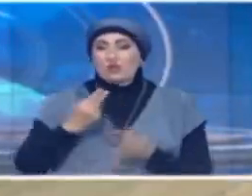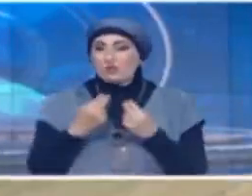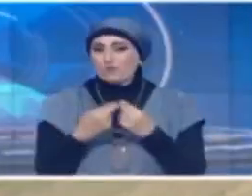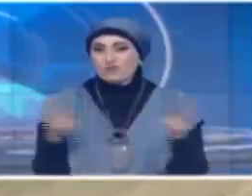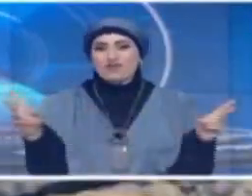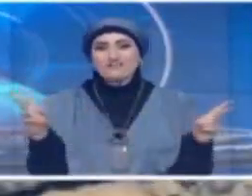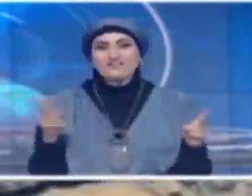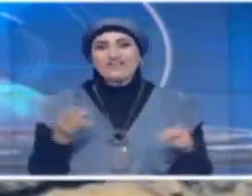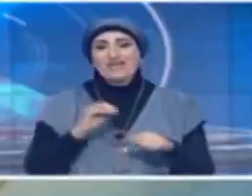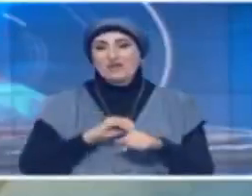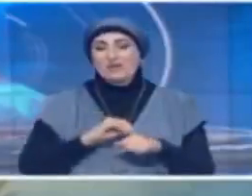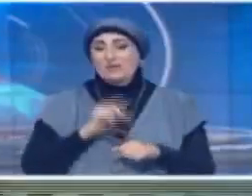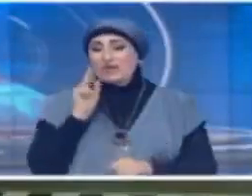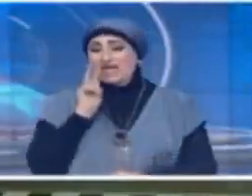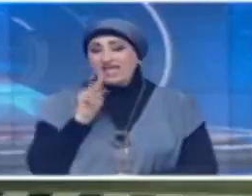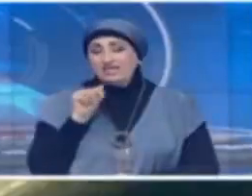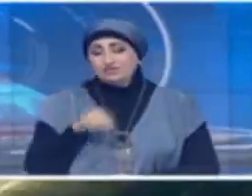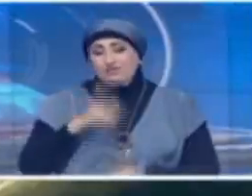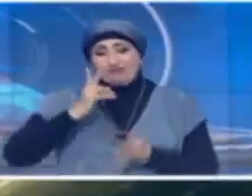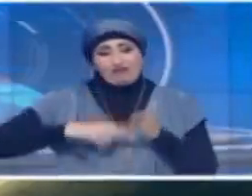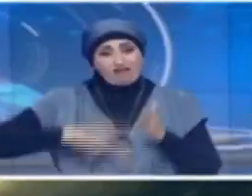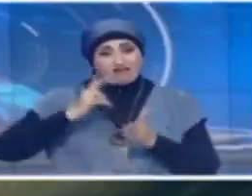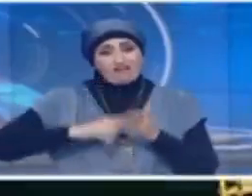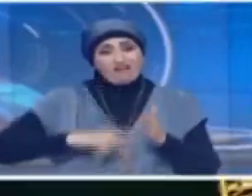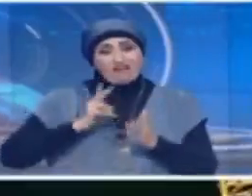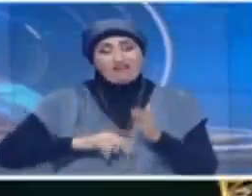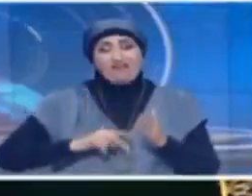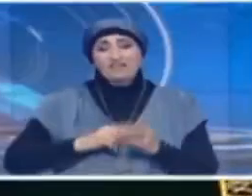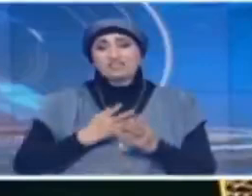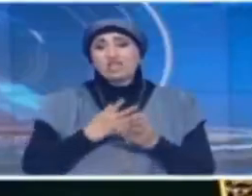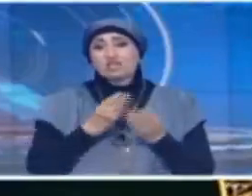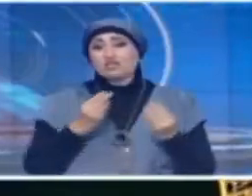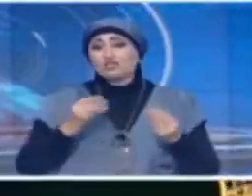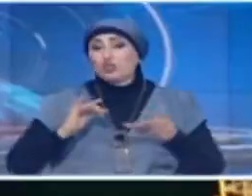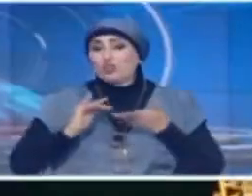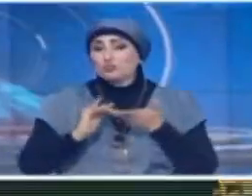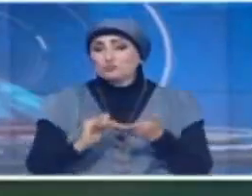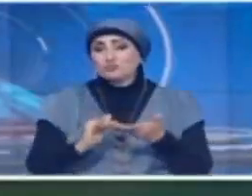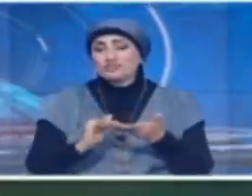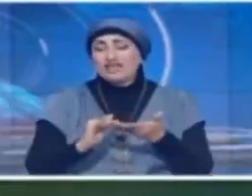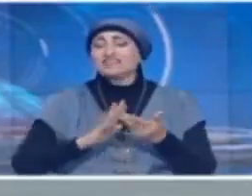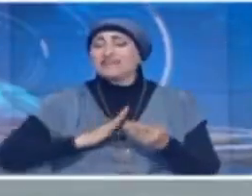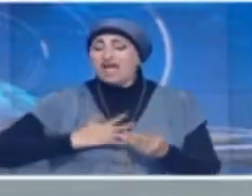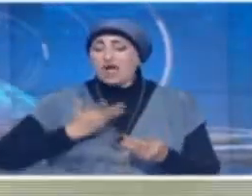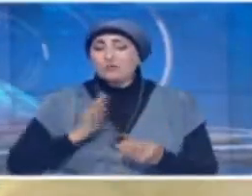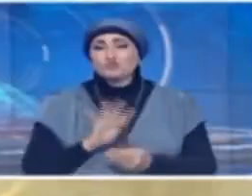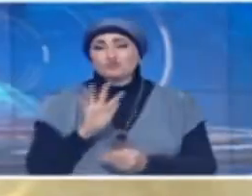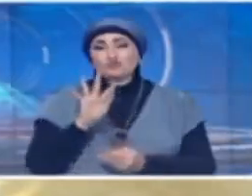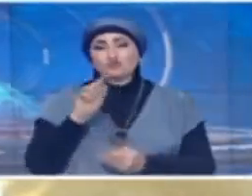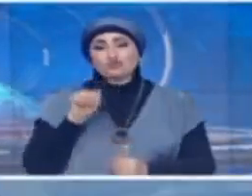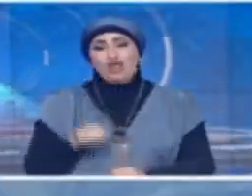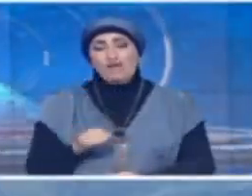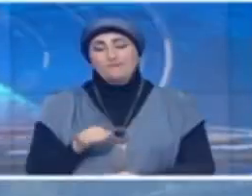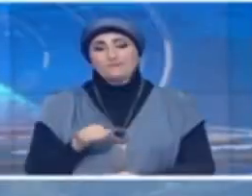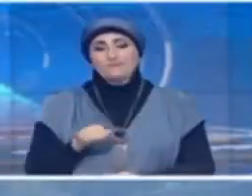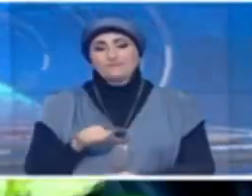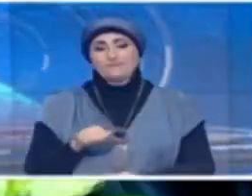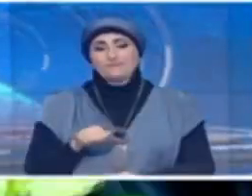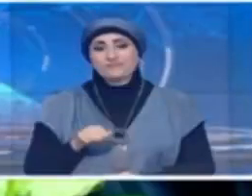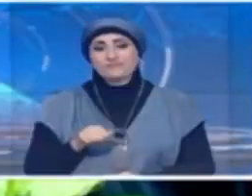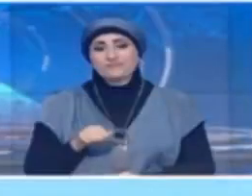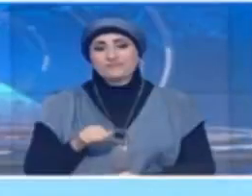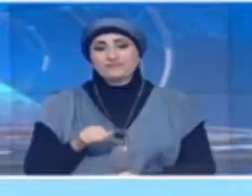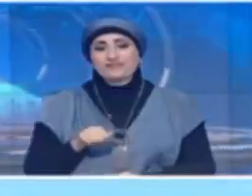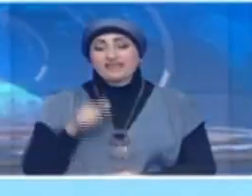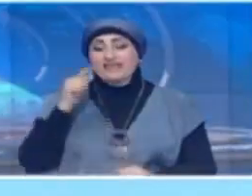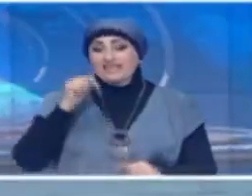وبالفعل وجدنا قرارات يعني منحازه للرغبه الشعبيه انقذت الوطن. يعني ان